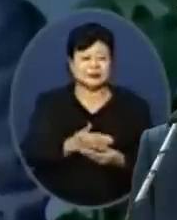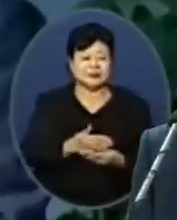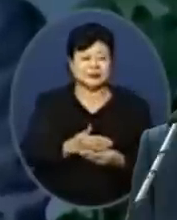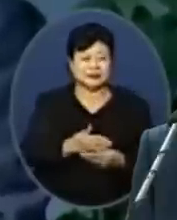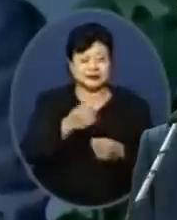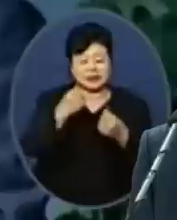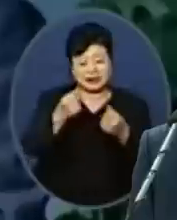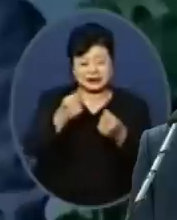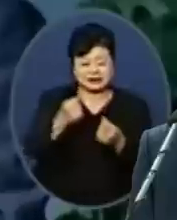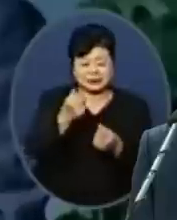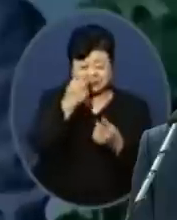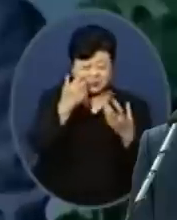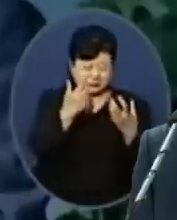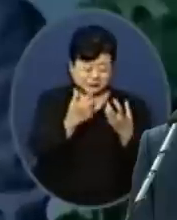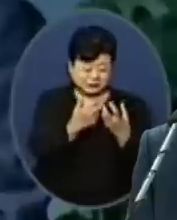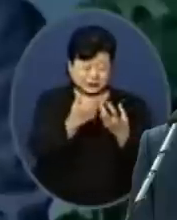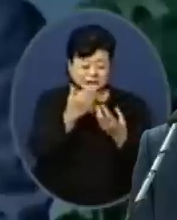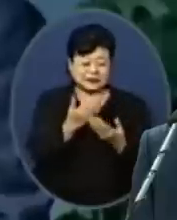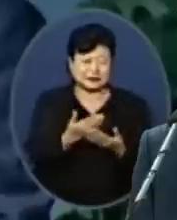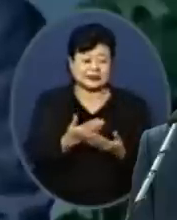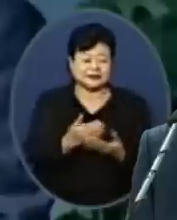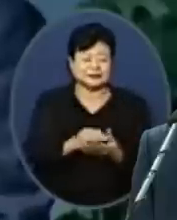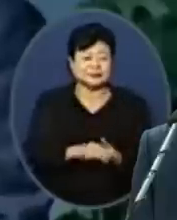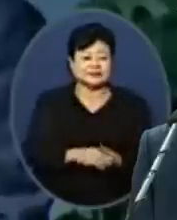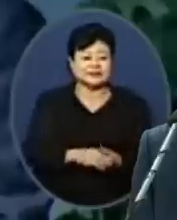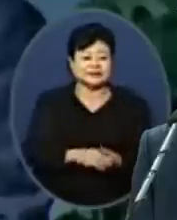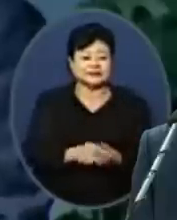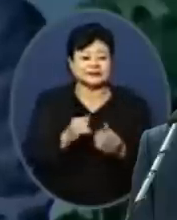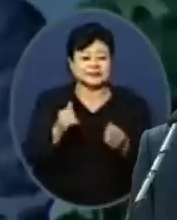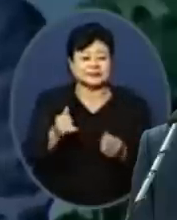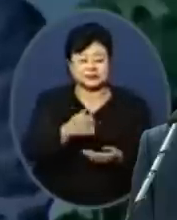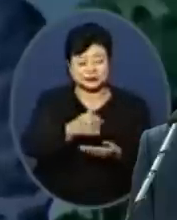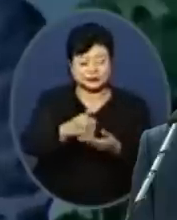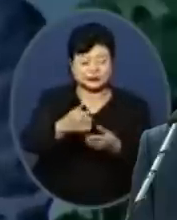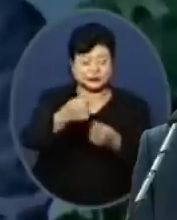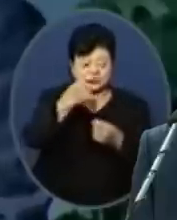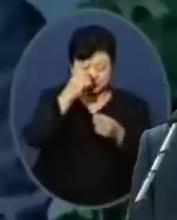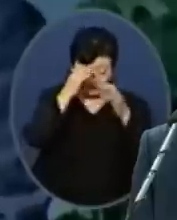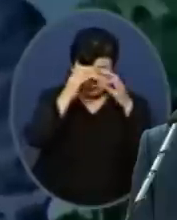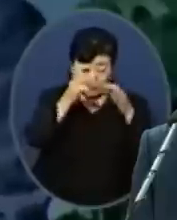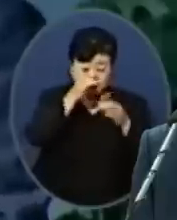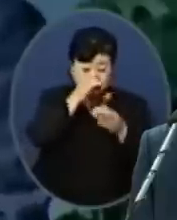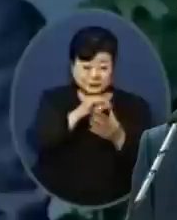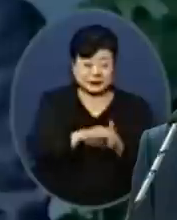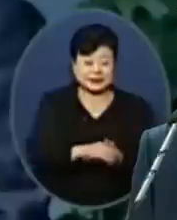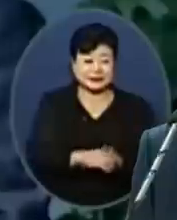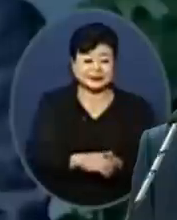되고 강건하고 생명을 얻되 풍성하게 얻은 사람으로 주님은 보고 계신 것입니다.